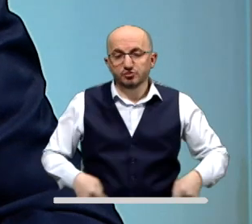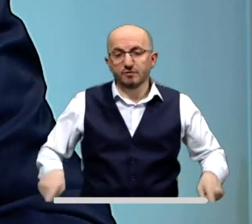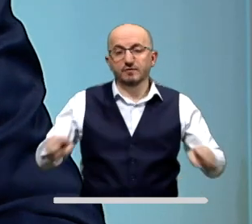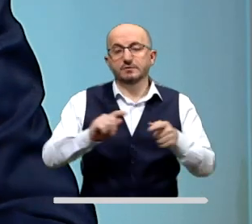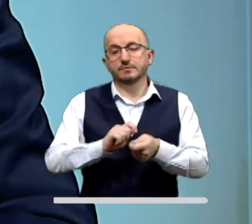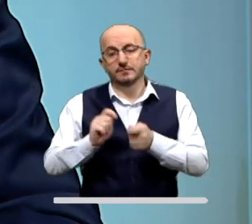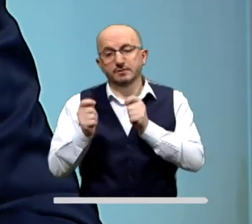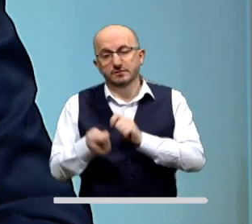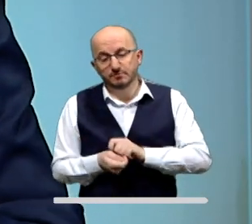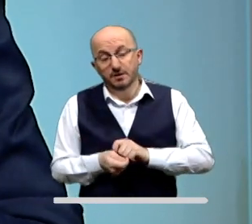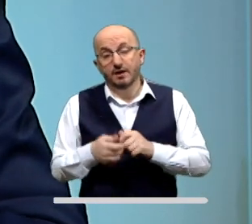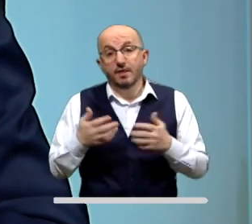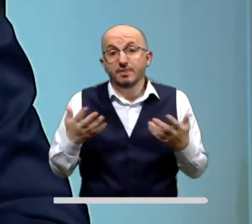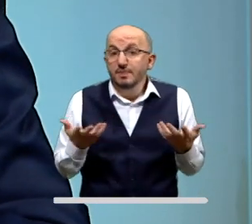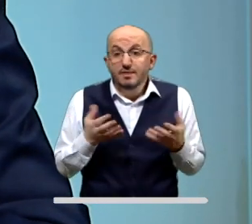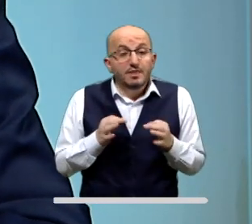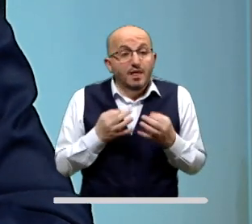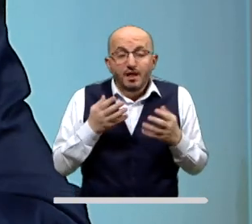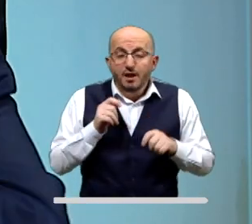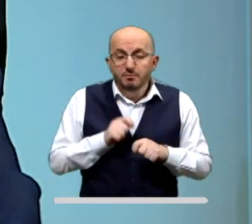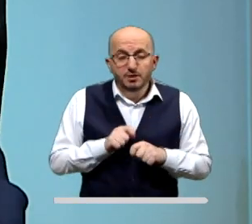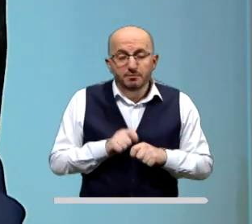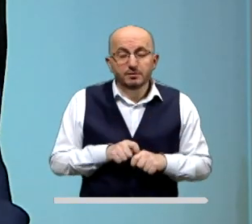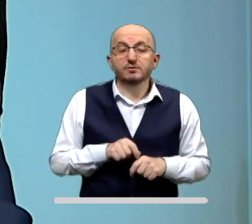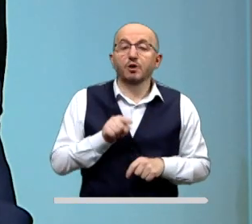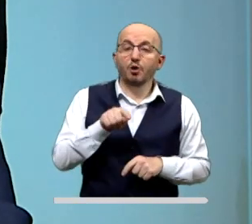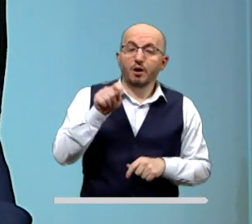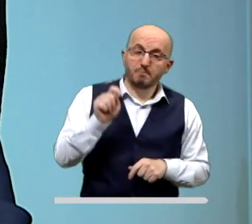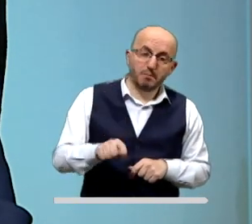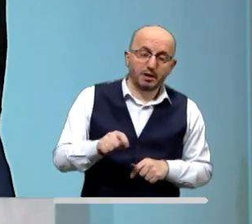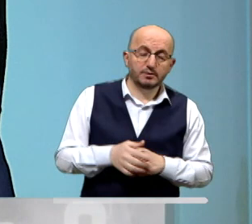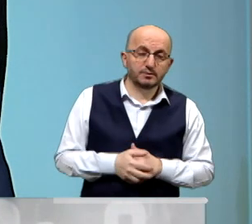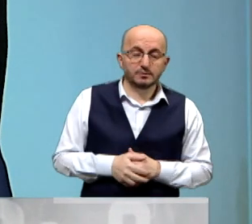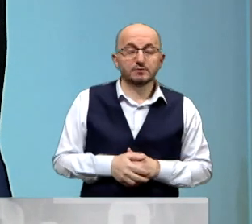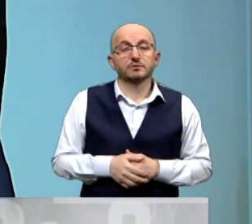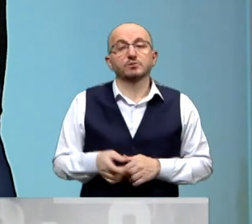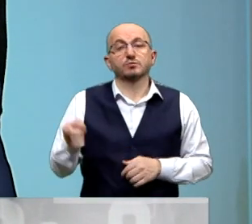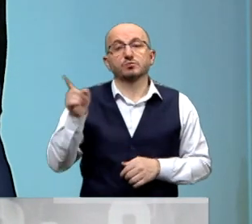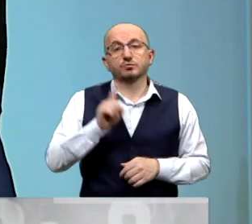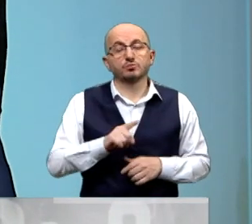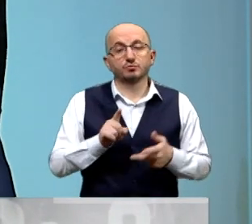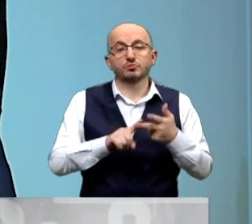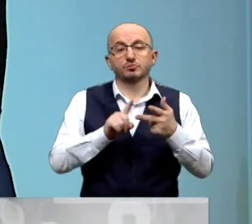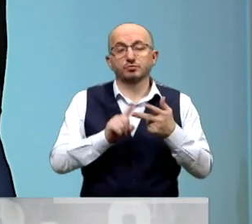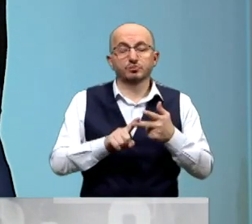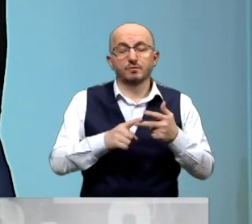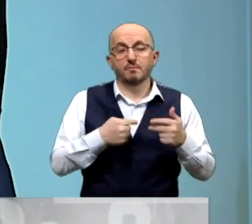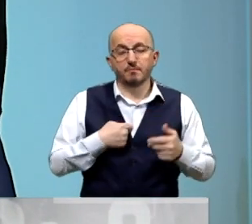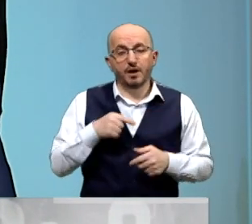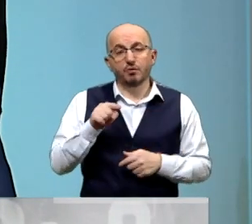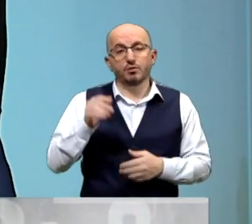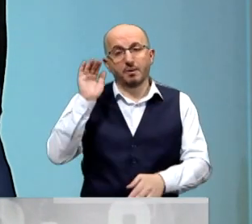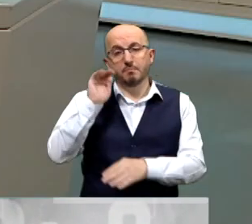değiştirmek neler yapılabilirse onları yapmak üçüncüsü de yani Bak ben ona